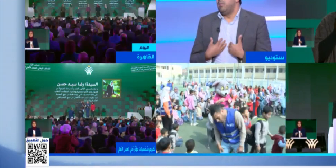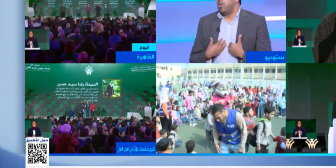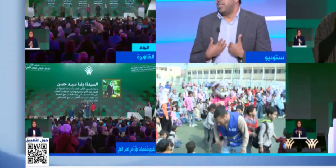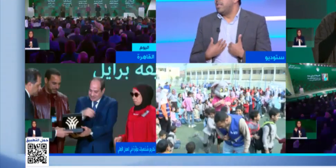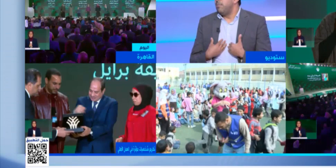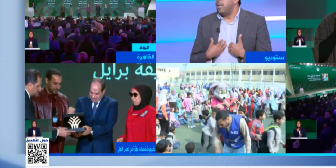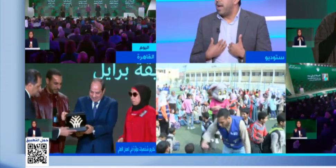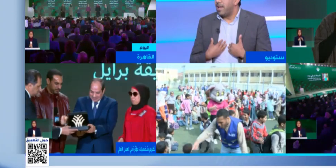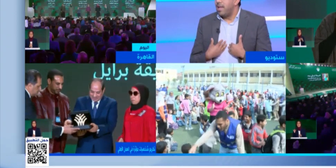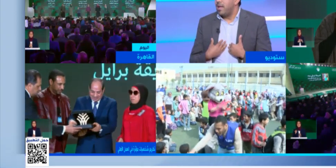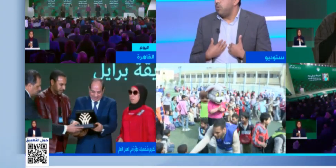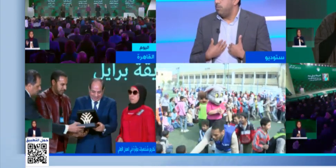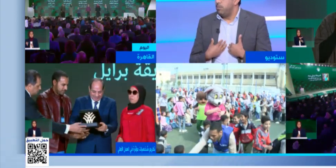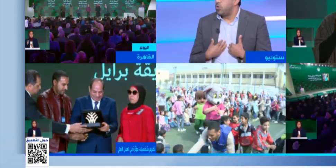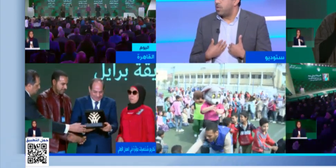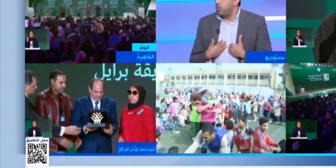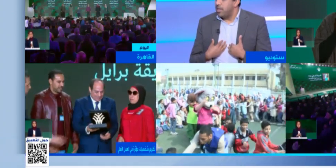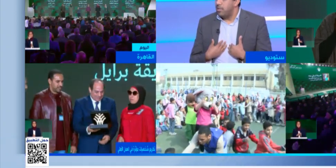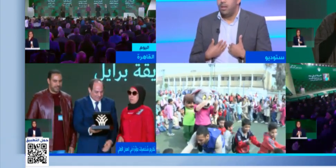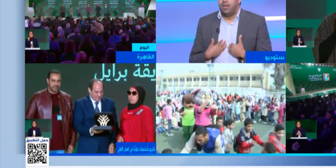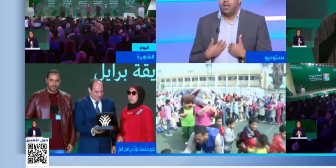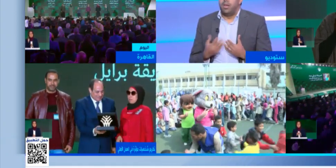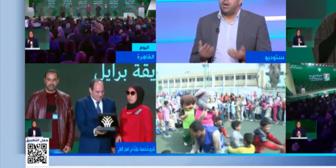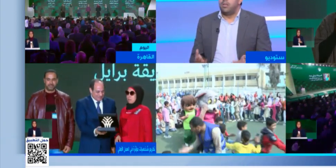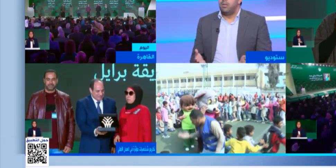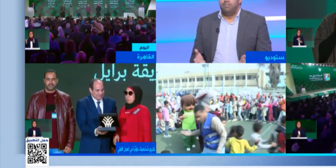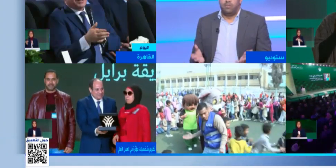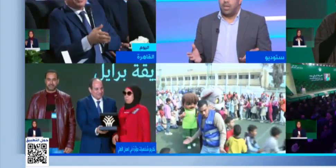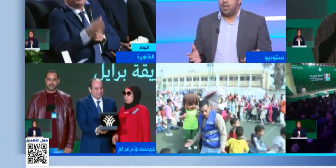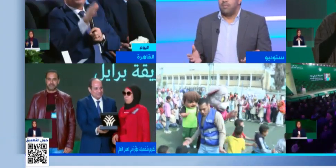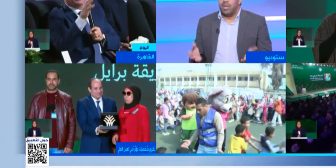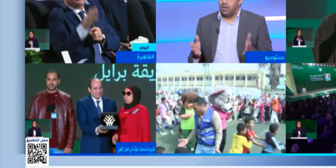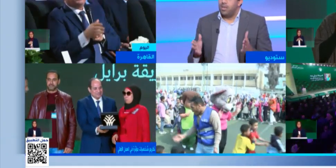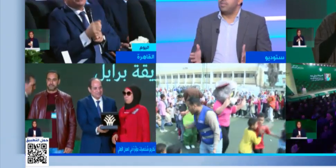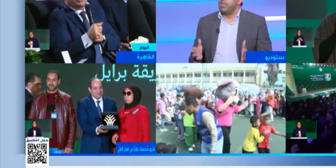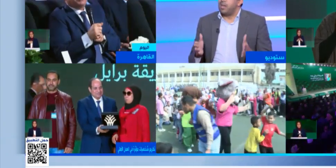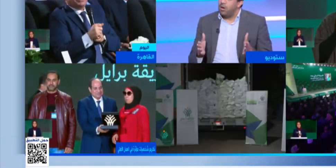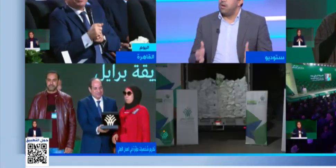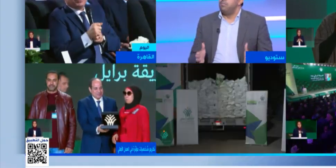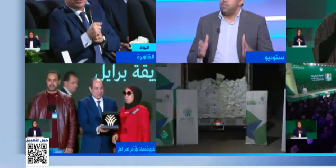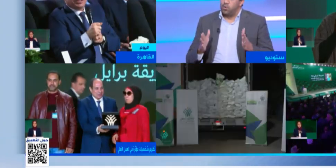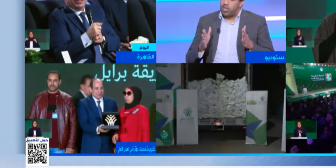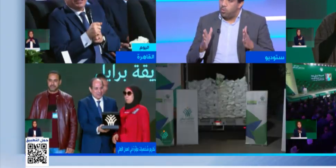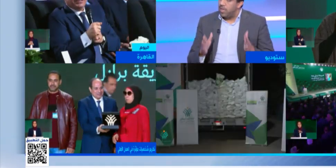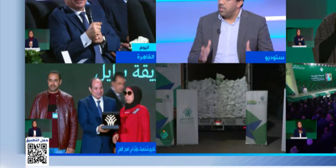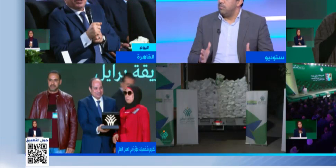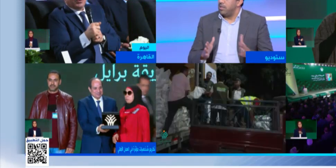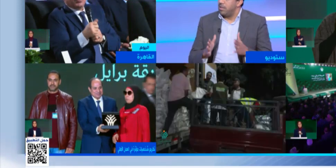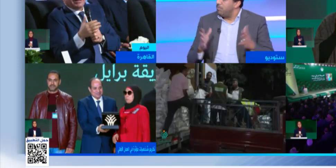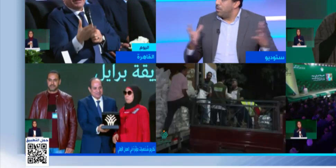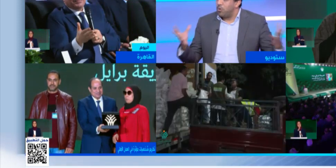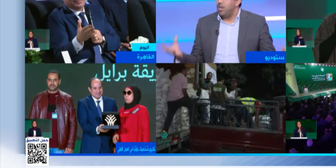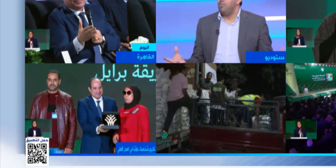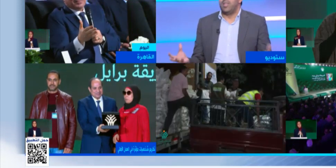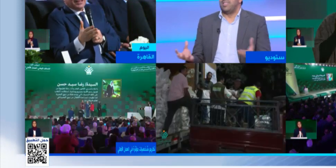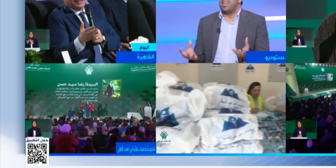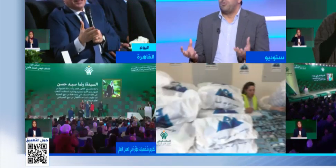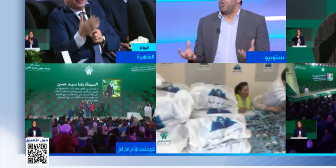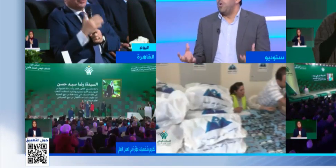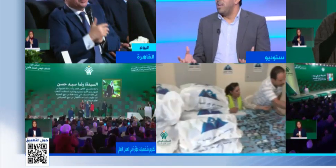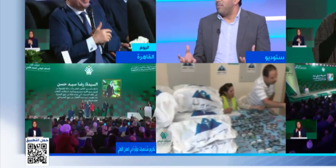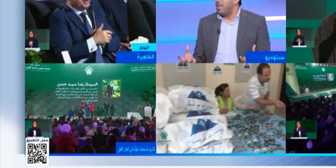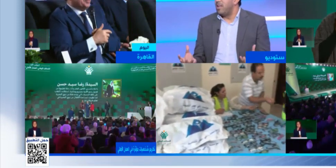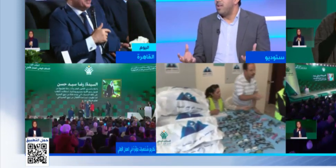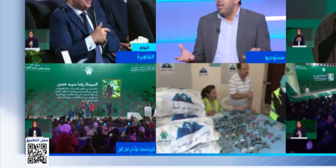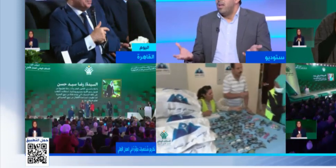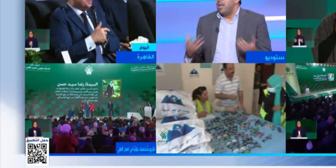احنا يمكن مؤسسة يمكن معنية قوي بالمتطوعين. النهاردة الرئيس بيكرم متطوعين من كل المؤسسات